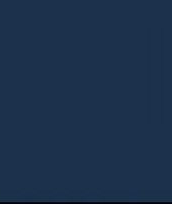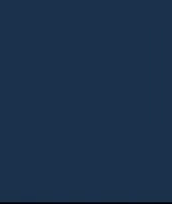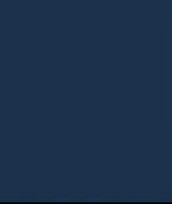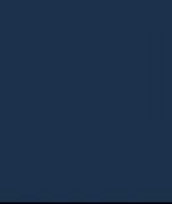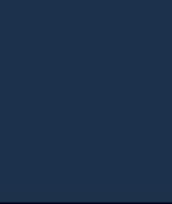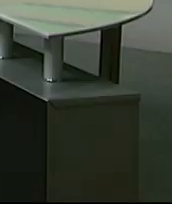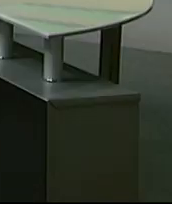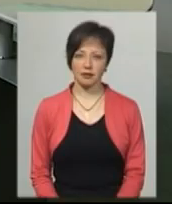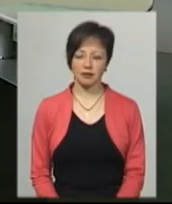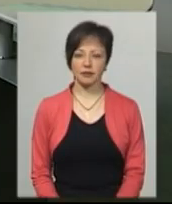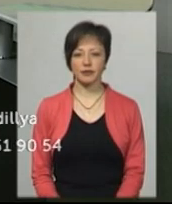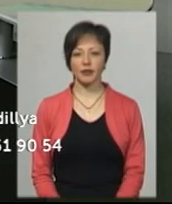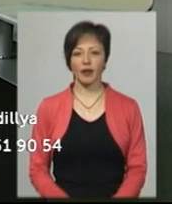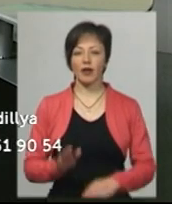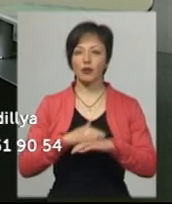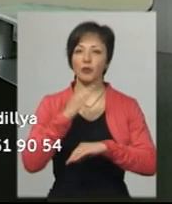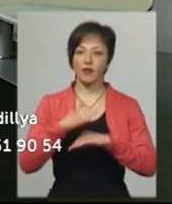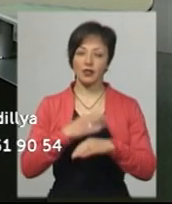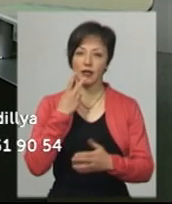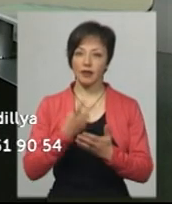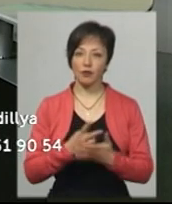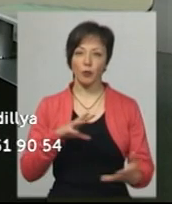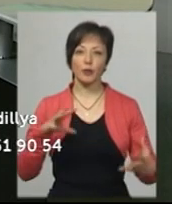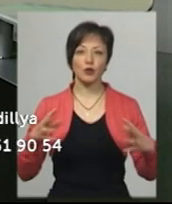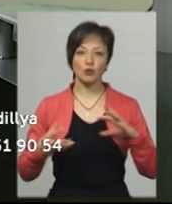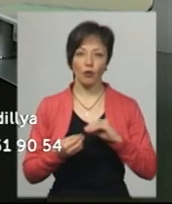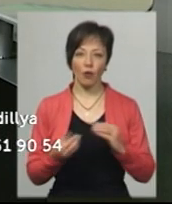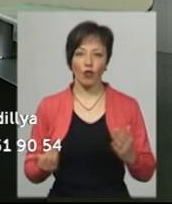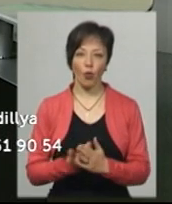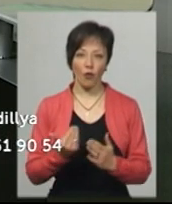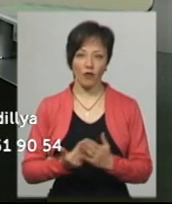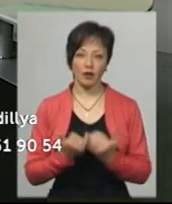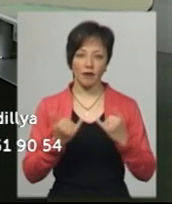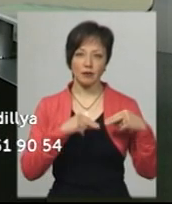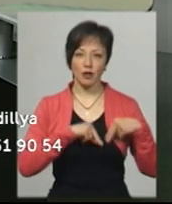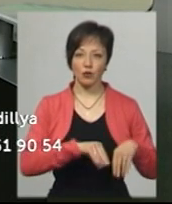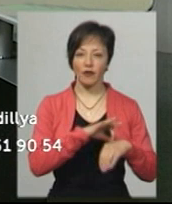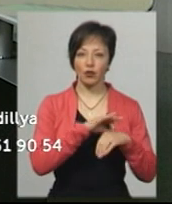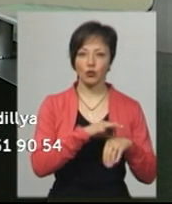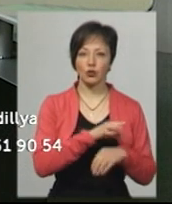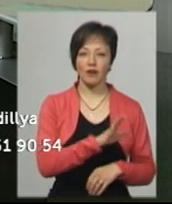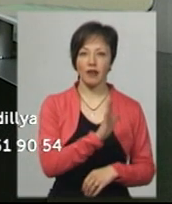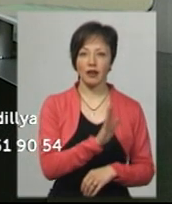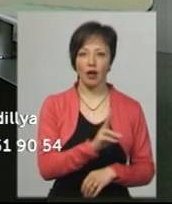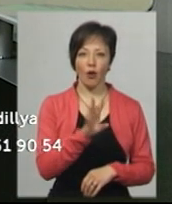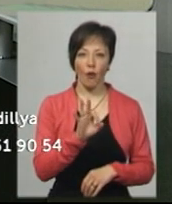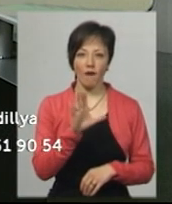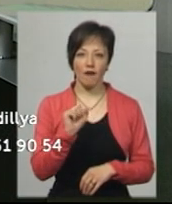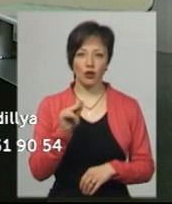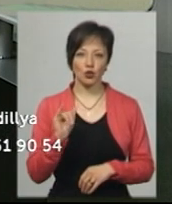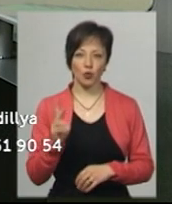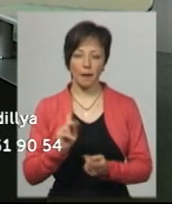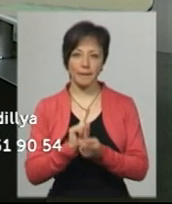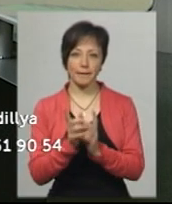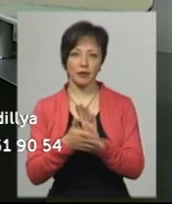Музика Доброго вечора, ви дивитесь підсумковий випуск новин. У студії для вас працює ведуча Валерія Ковальчук. На